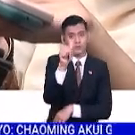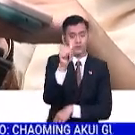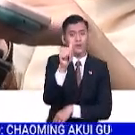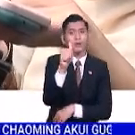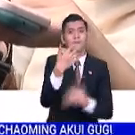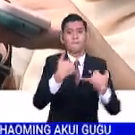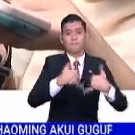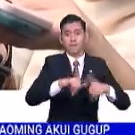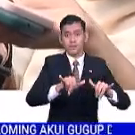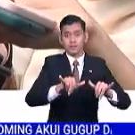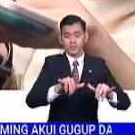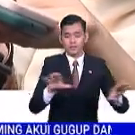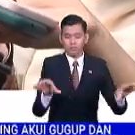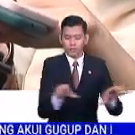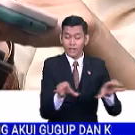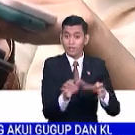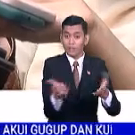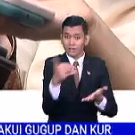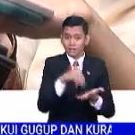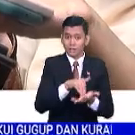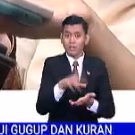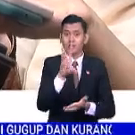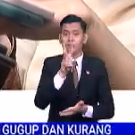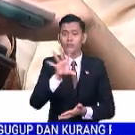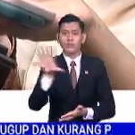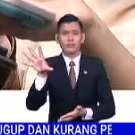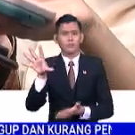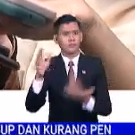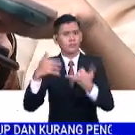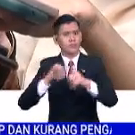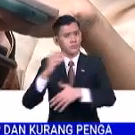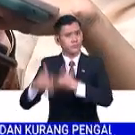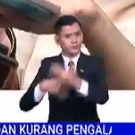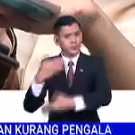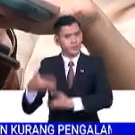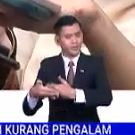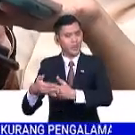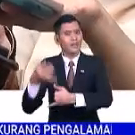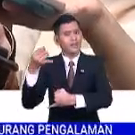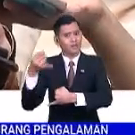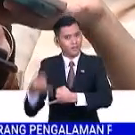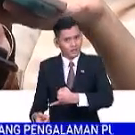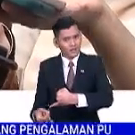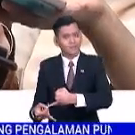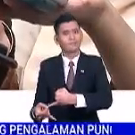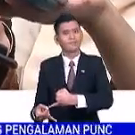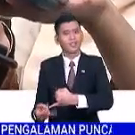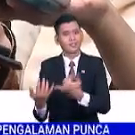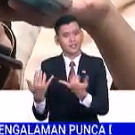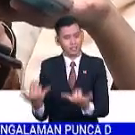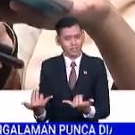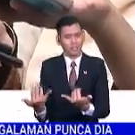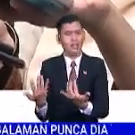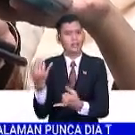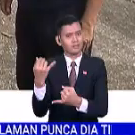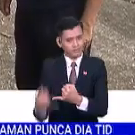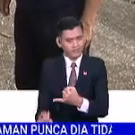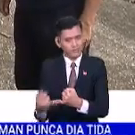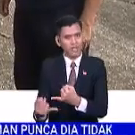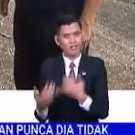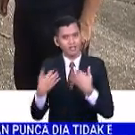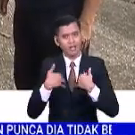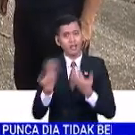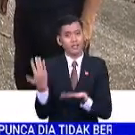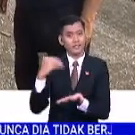telekomunikasi masih dalam pelaksanaan dan baki lagi 65 dalam proses akhir tender. Macam sini ni dalam proses akhir tender lah, insyaAllah.